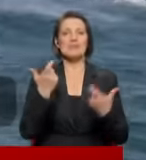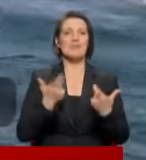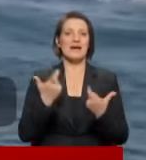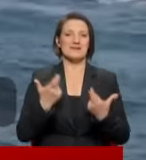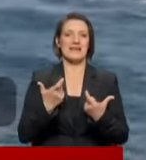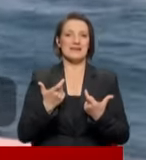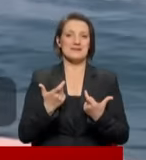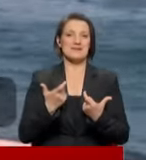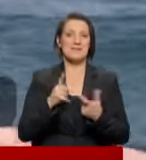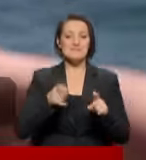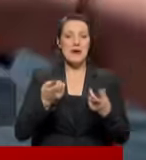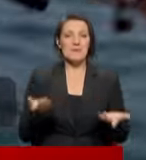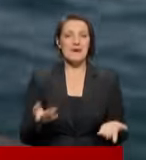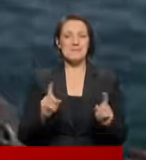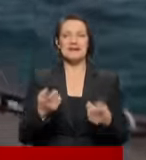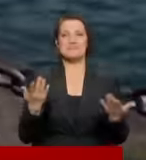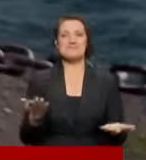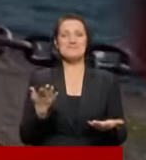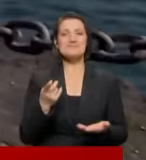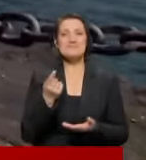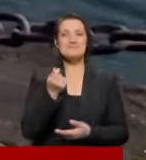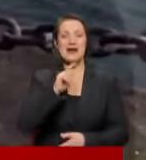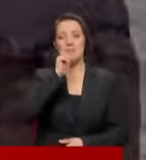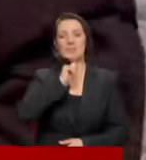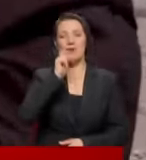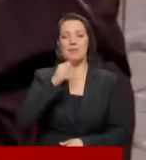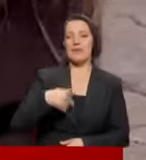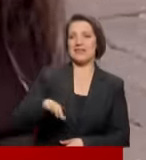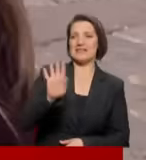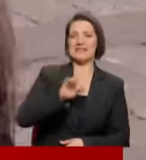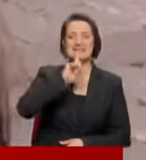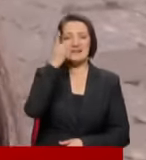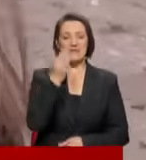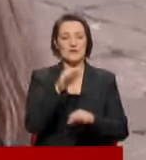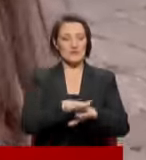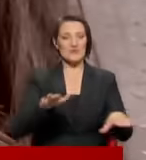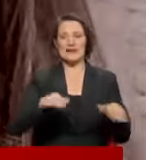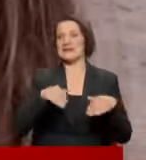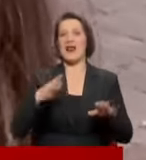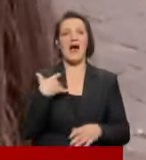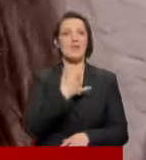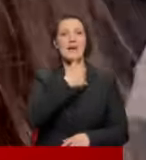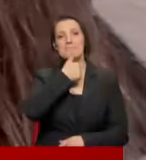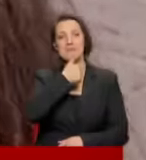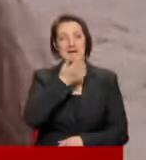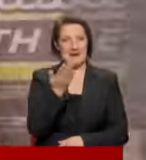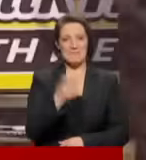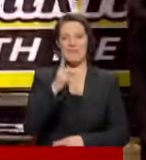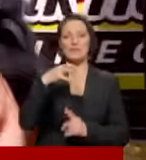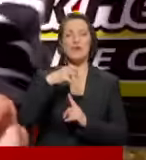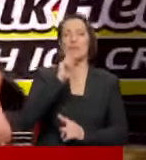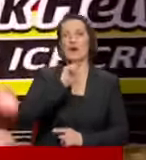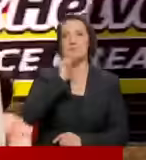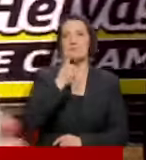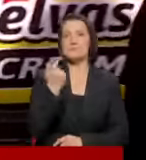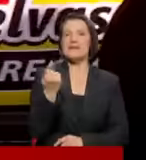Nerede? Uyamıyorum. Harçlıklar dondurmaya gitti. Sadece çocuklar değil, anne babalar da bir top